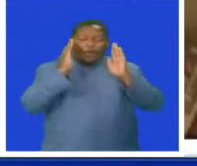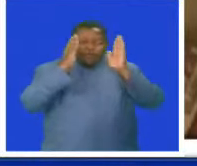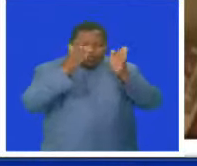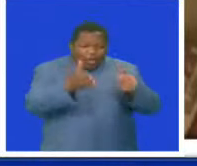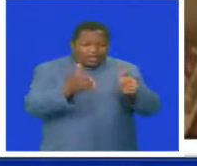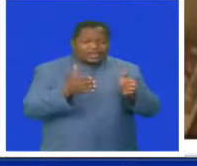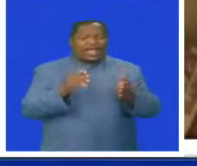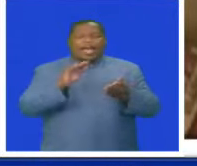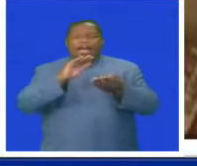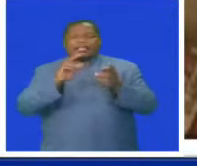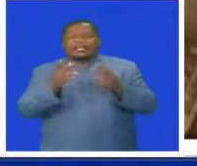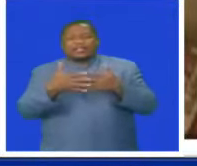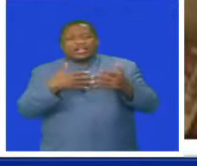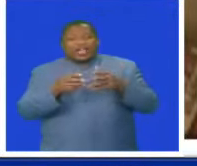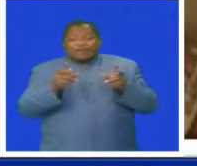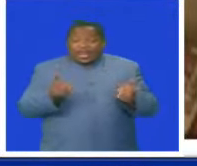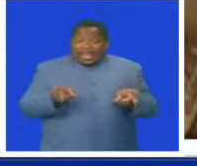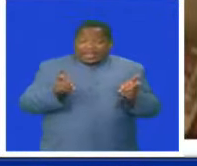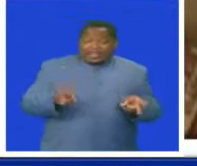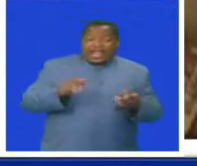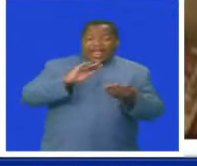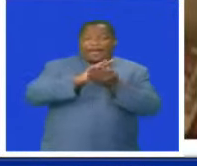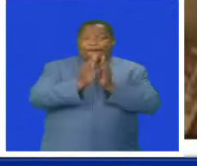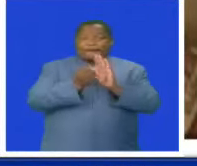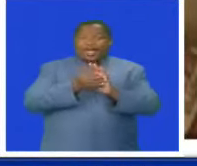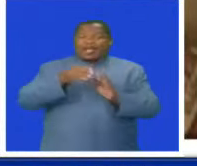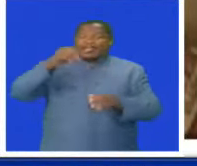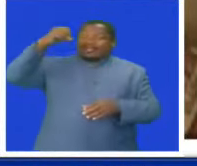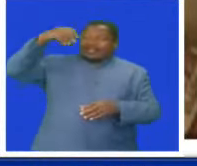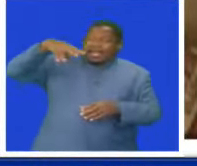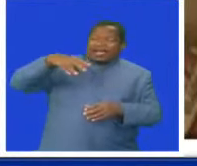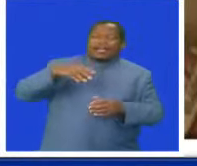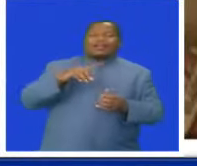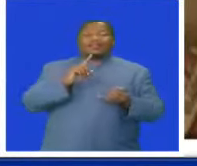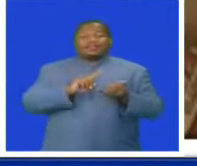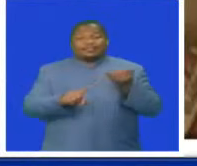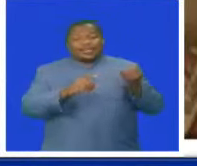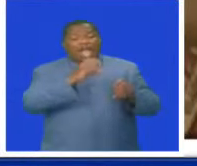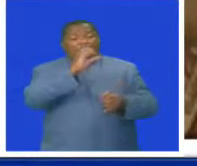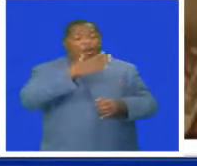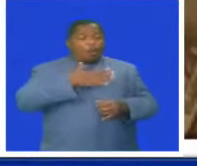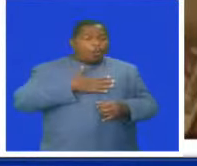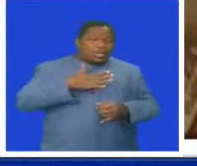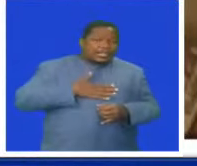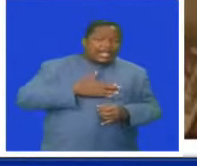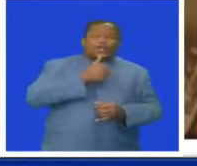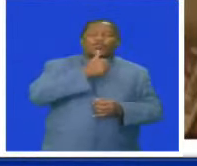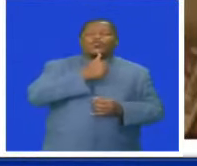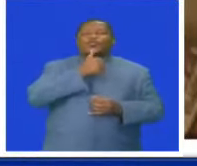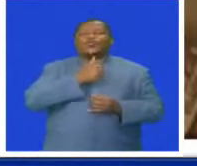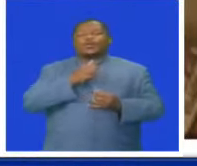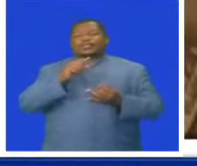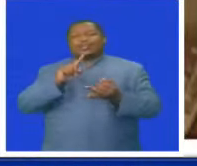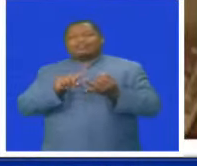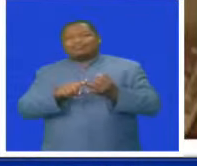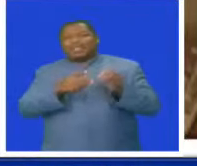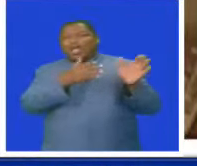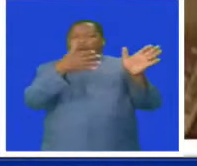solar energy lesuka mhlambe emantini mhlambe lesuka